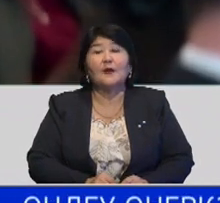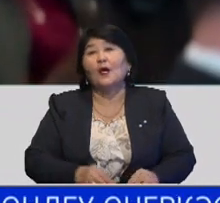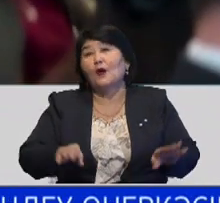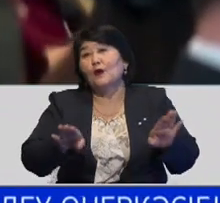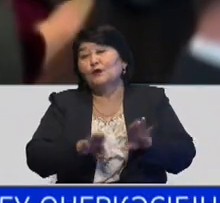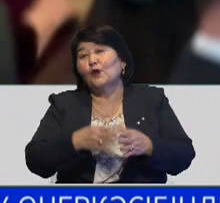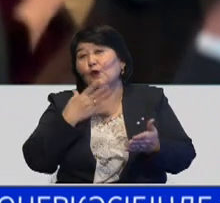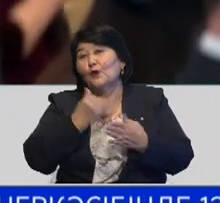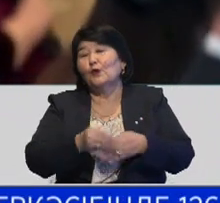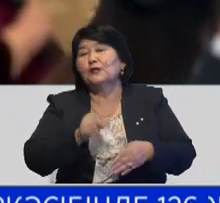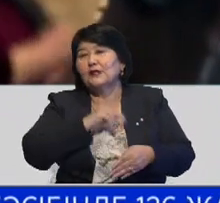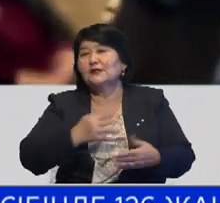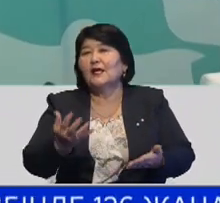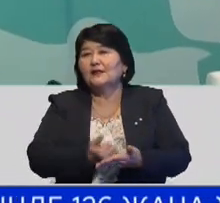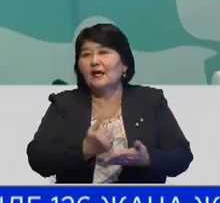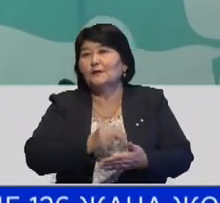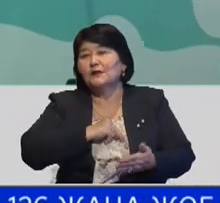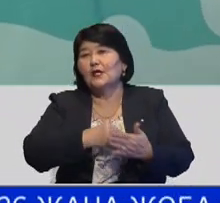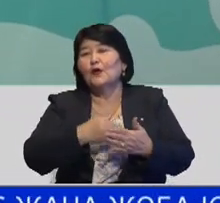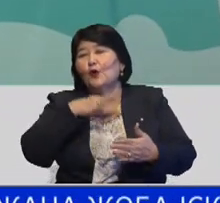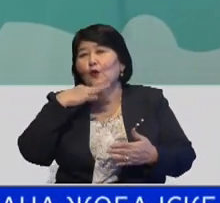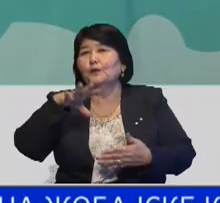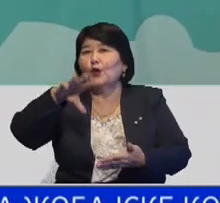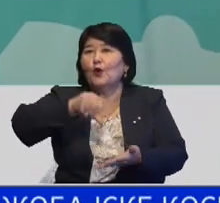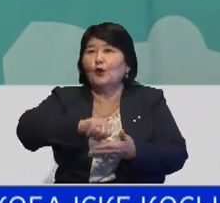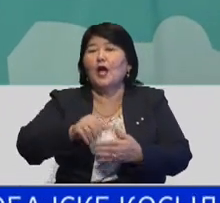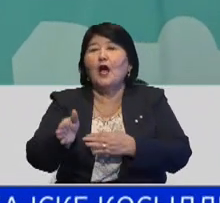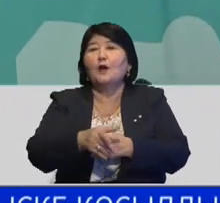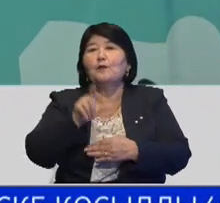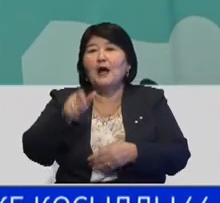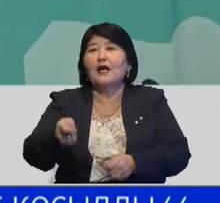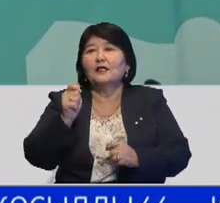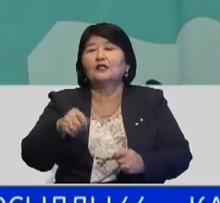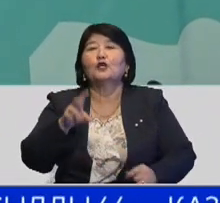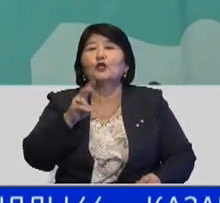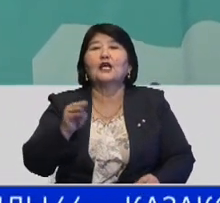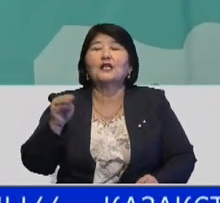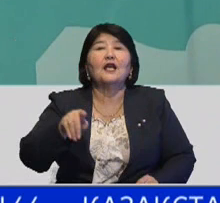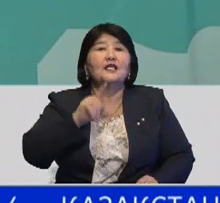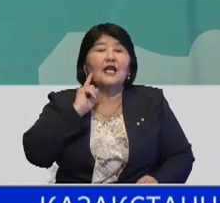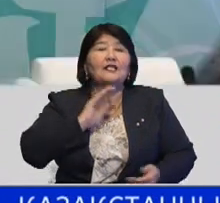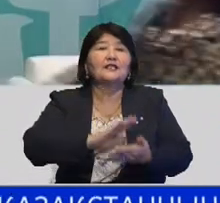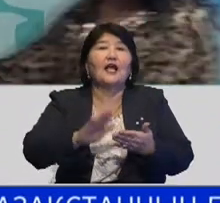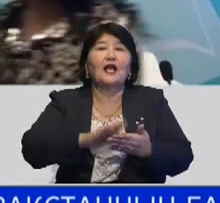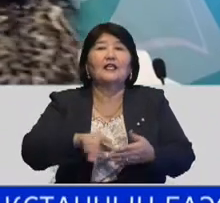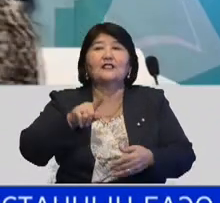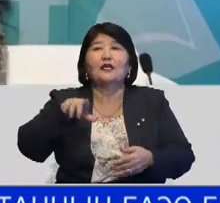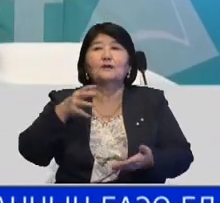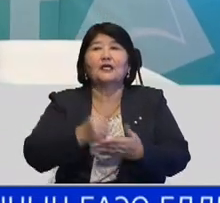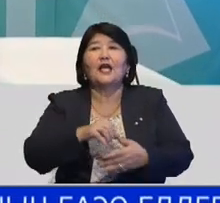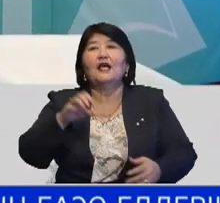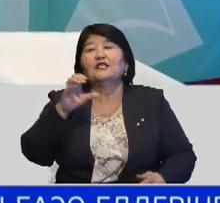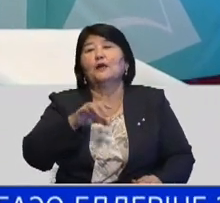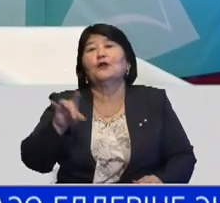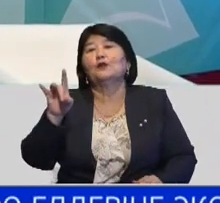Сондай-ақ өз саласында табысты еңбек етіп, көпке үлгі болып жүрген балықшы Нұрлан Жақсыбаев пен жас тазалықшы номинациясының иегері